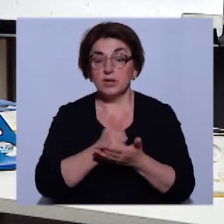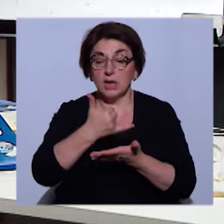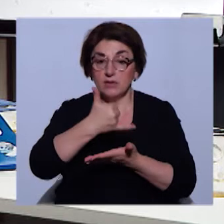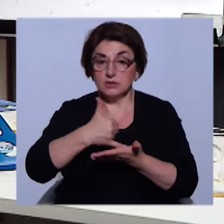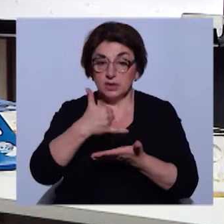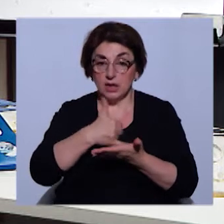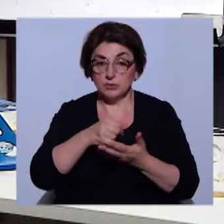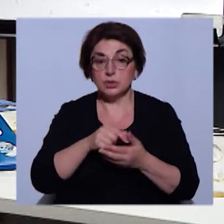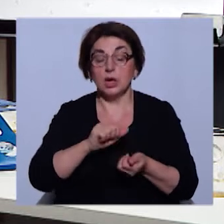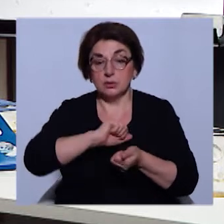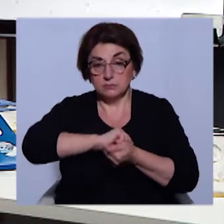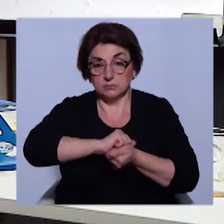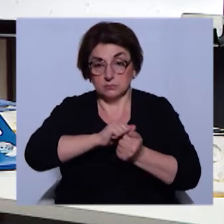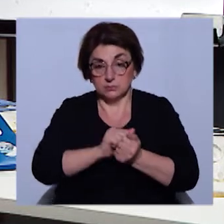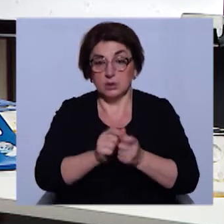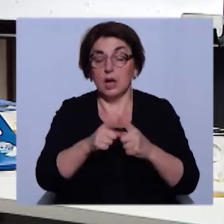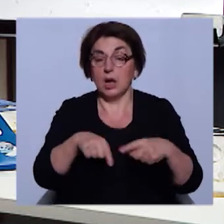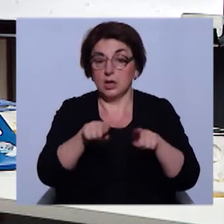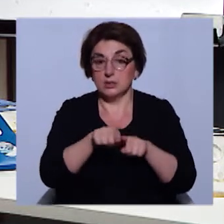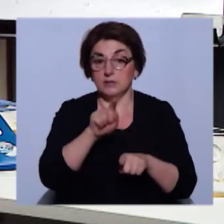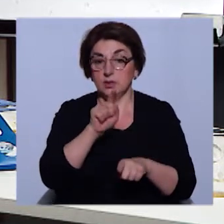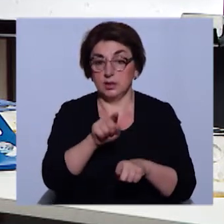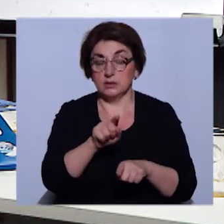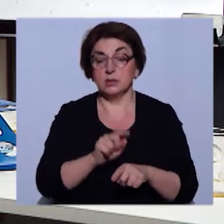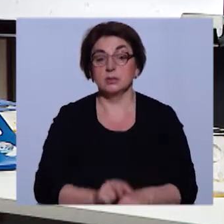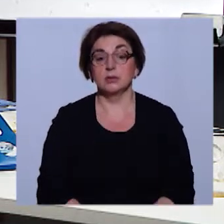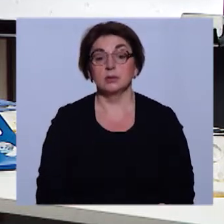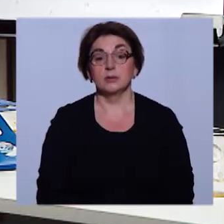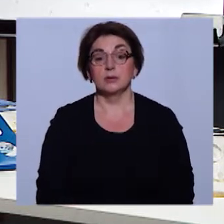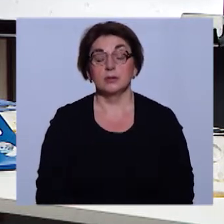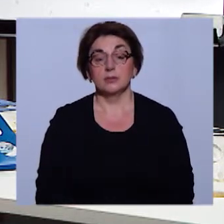მას ნავთის ფენა.